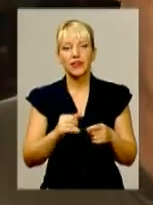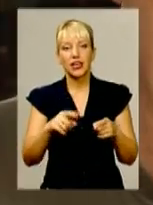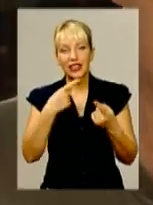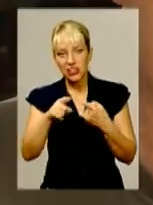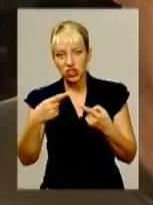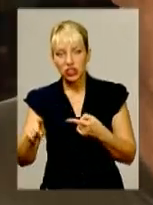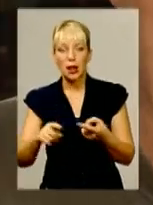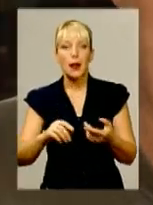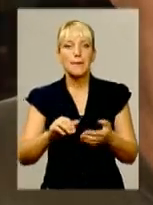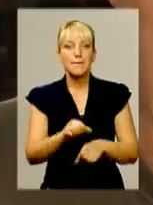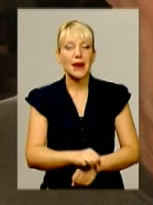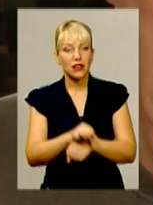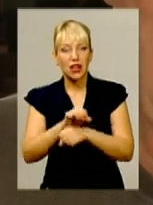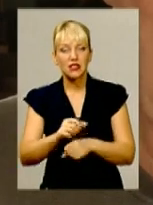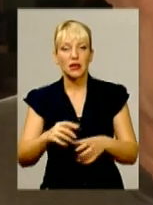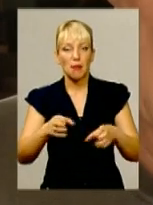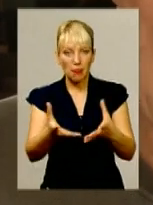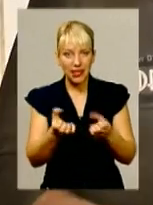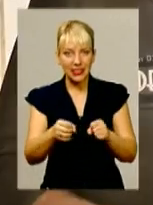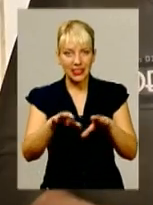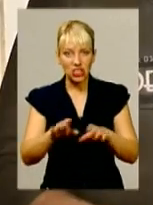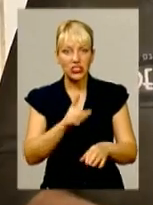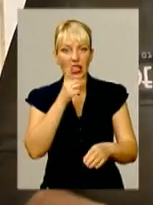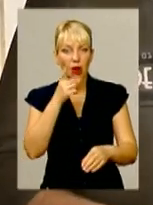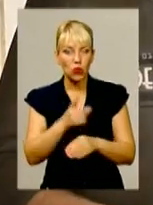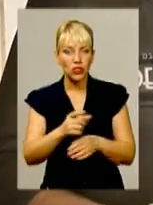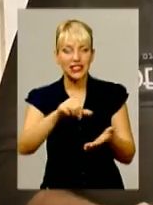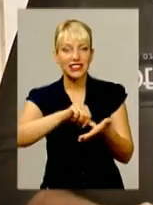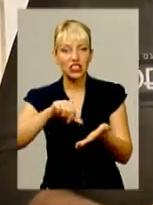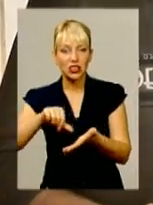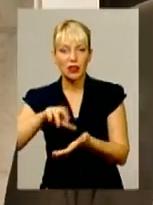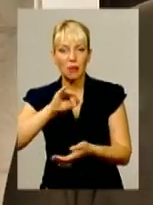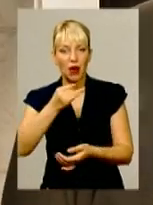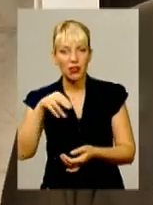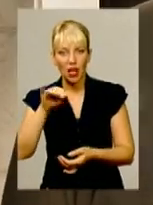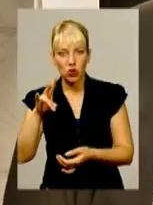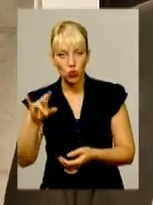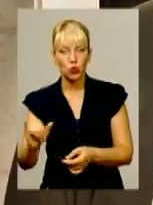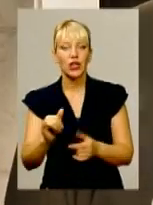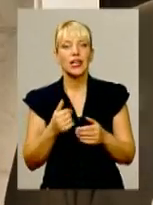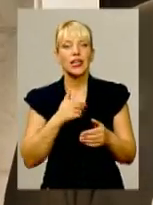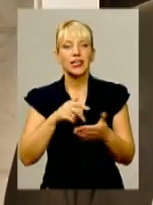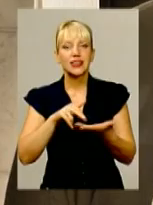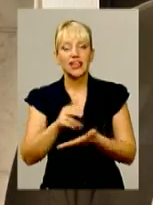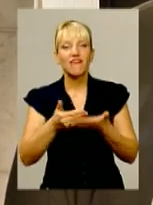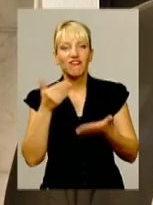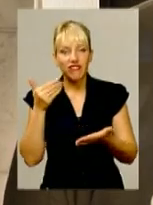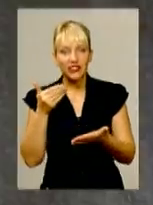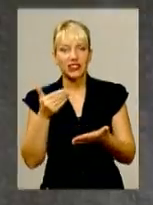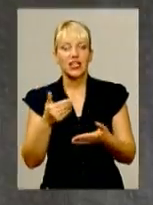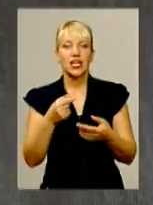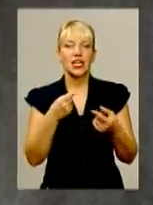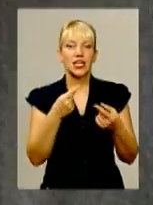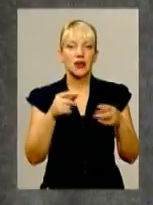рішення заборонити членам Хмельницької ради Майдану йти на вибори від певних політичних сил. Це опозиційний блок, ми розуміємо, що це